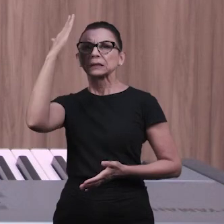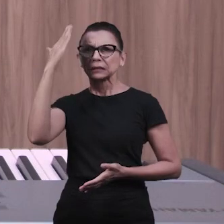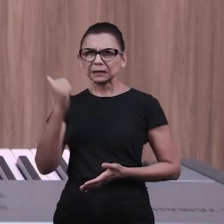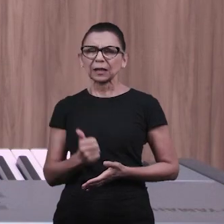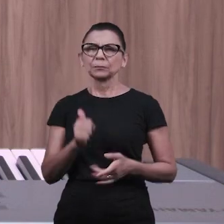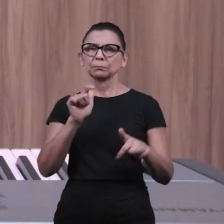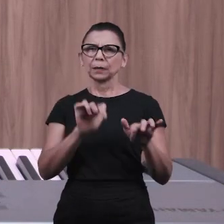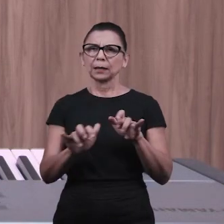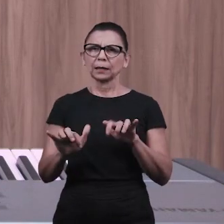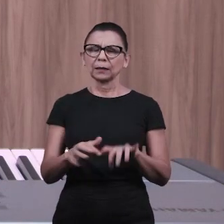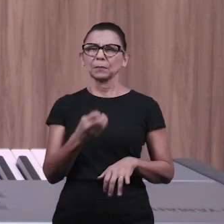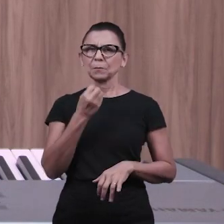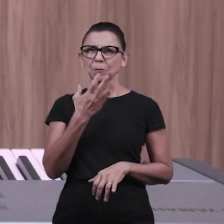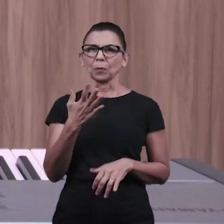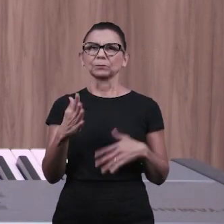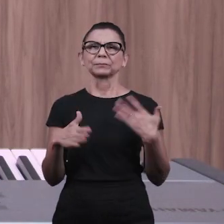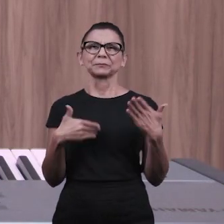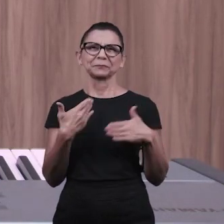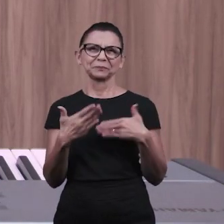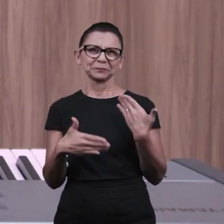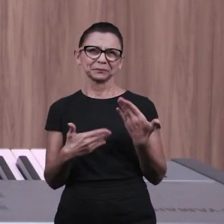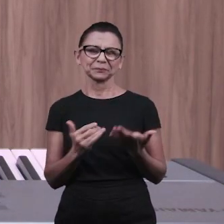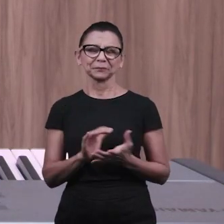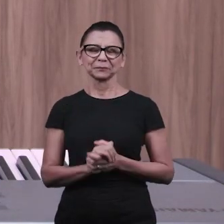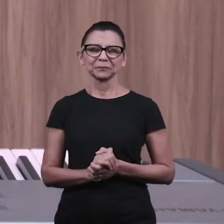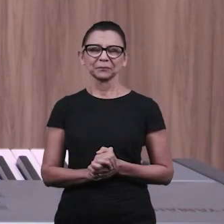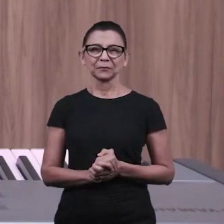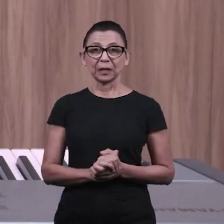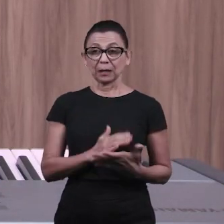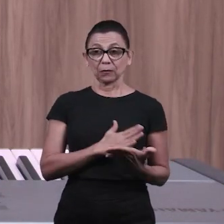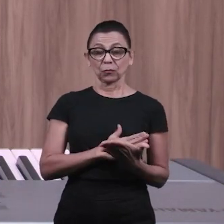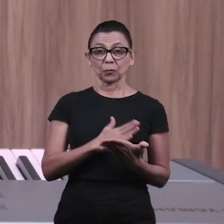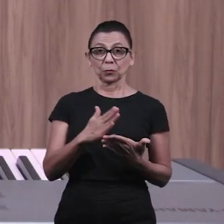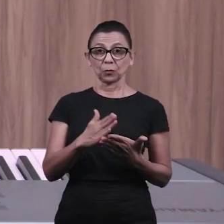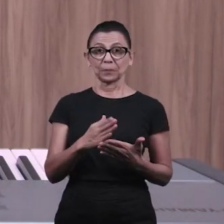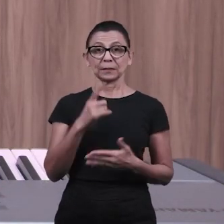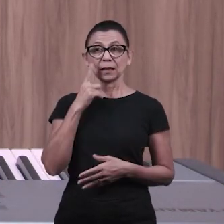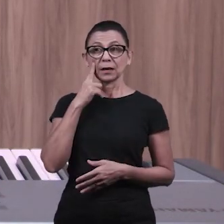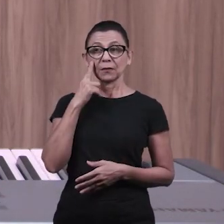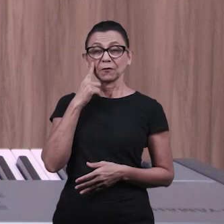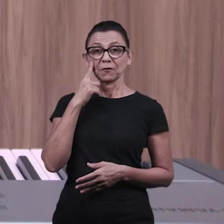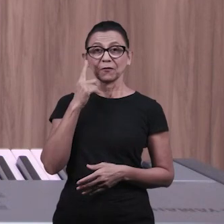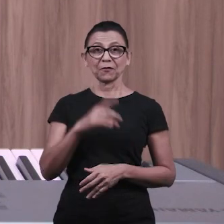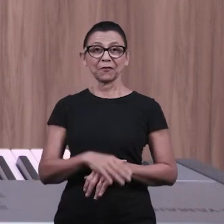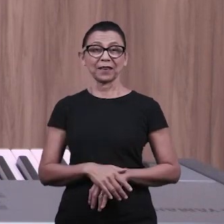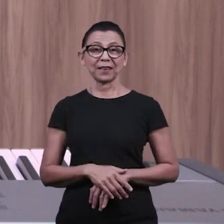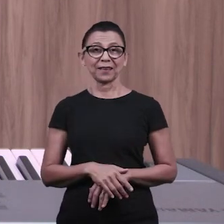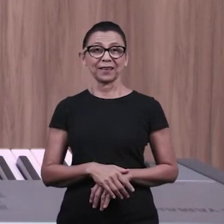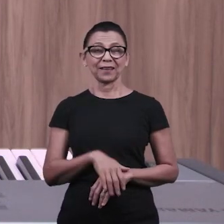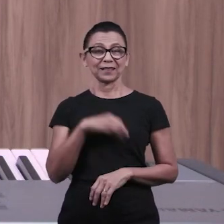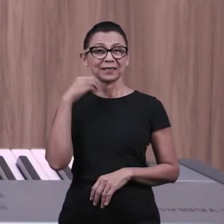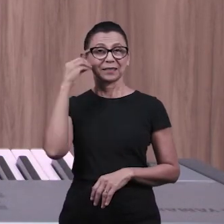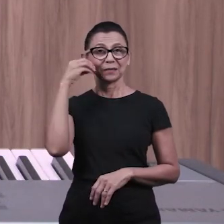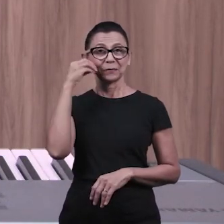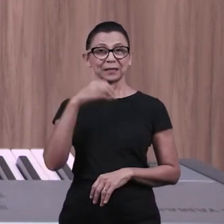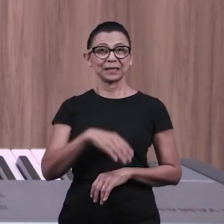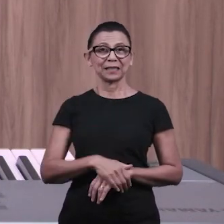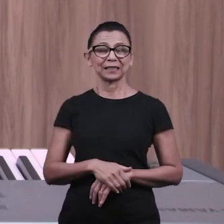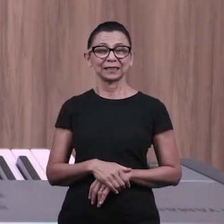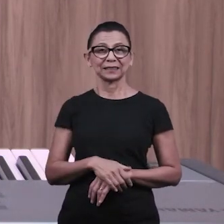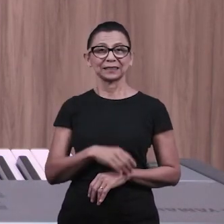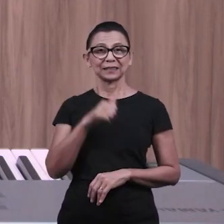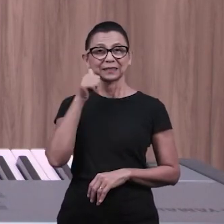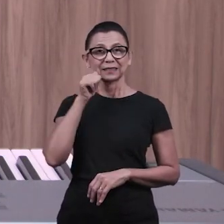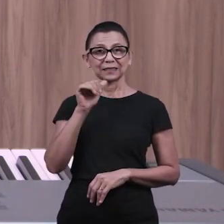une joie. Aujourd'hui, nous allons commencer les participations avec l'expérience merveilleuse de